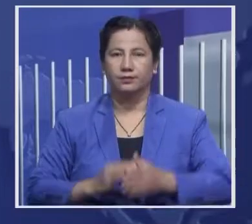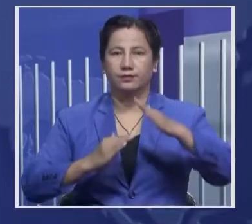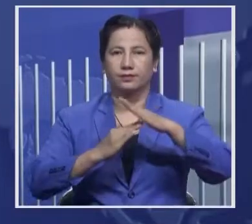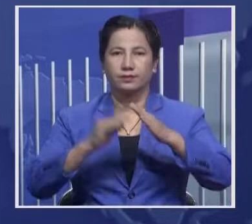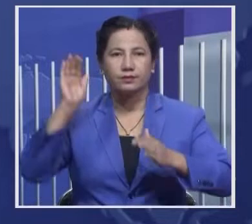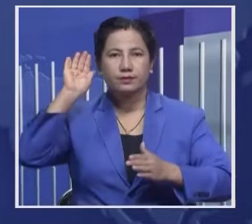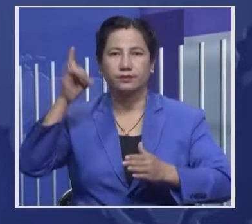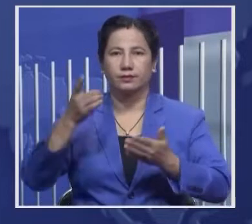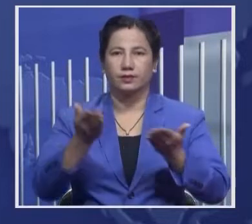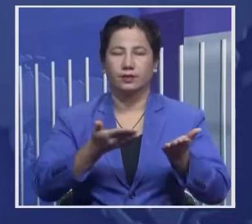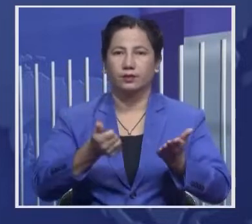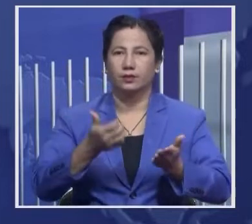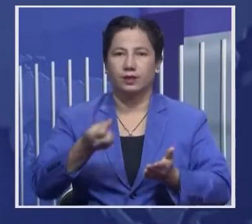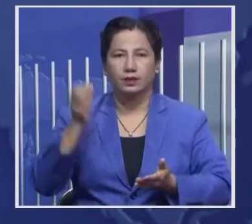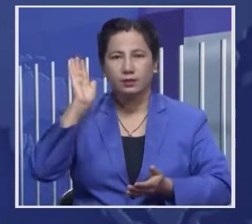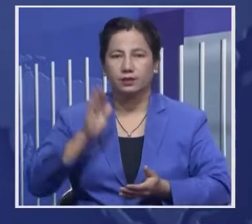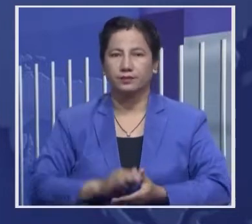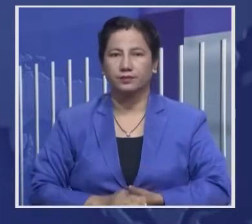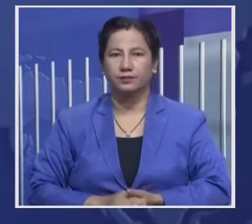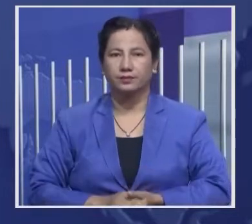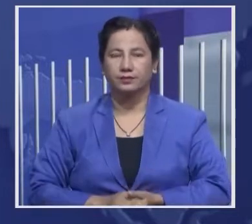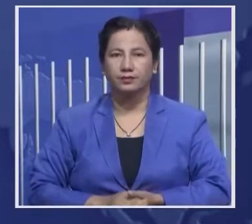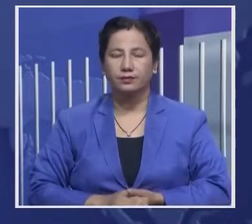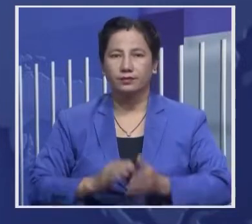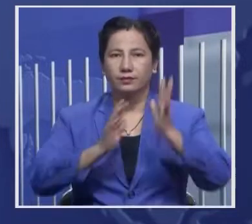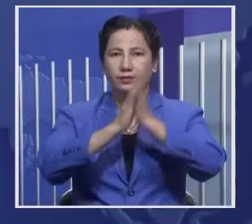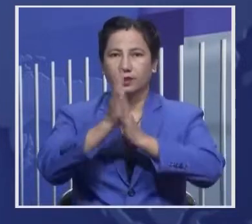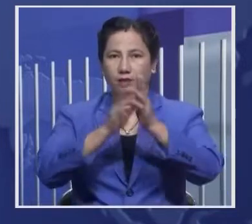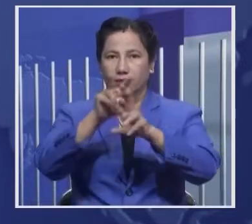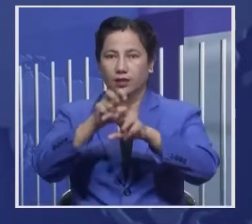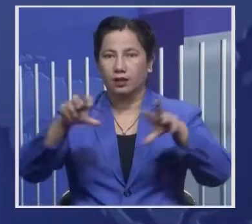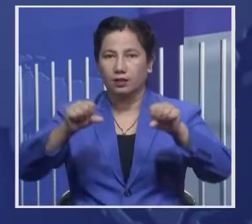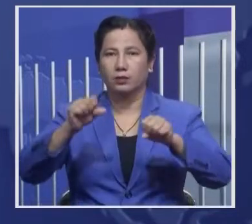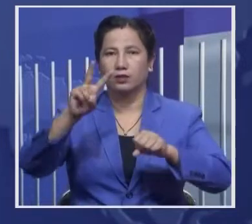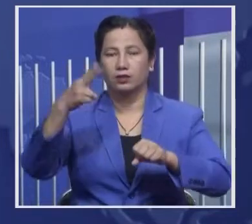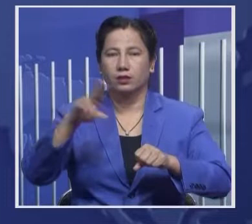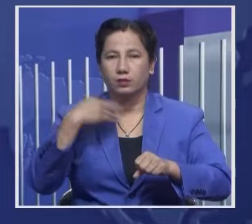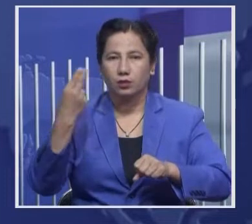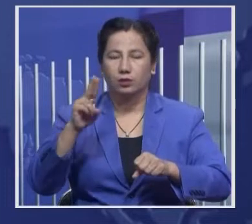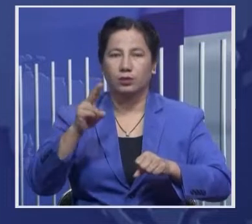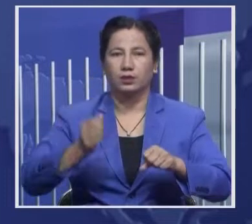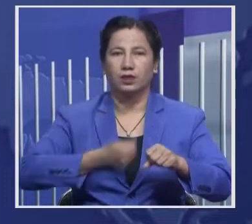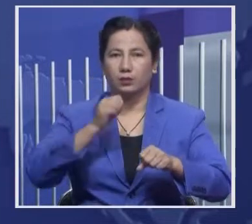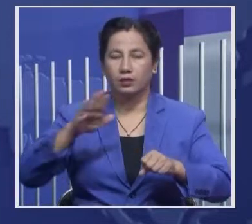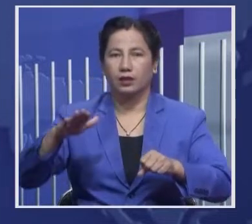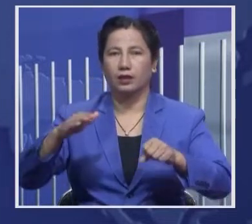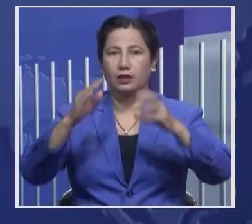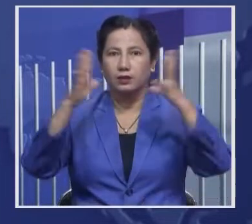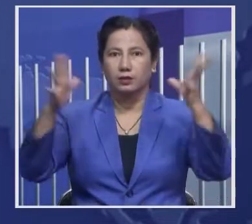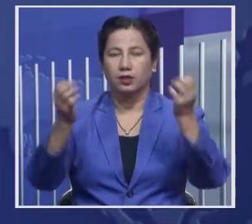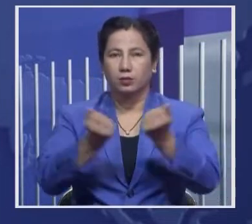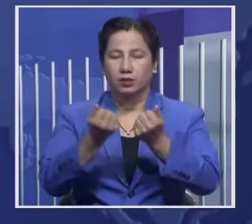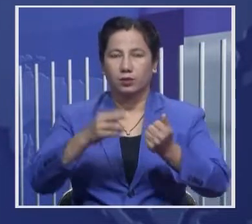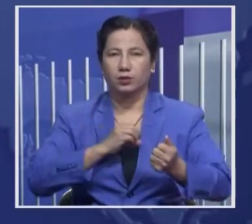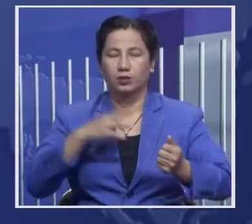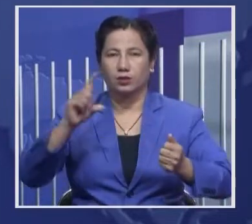विश्रामपछि समाचारमा पुनः स्वागत छ। अब बाँकी समाचार। जंगली जनावरको आक्रमणबाट दुईजनाको मृत्यु भएपछि आफन्तले आज दिनभर अवरुद्ध गरेको